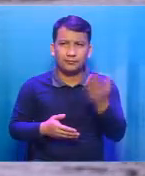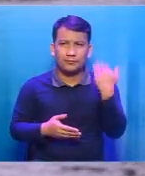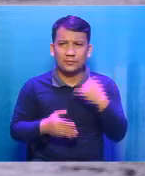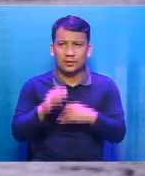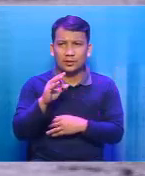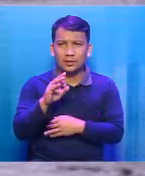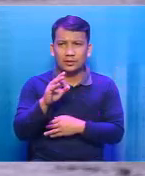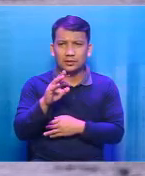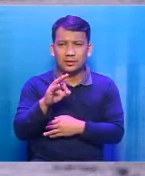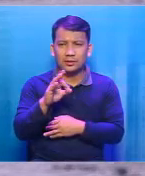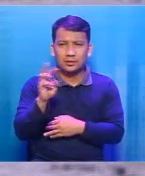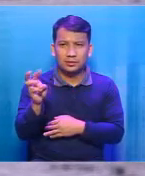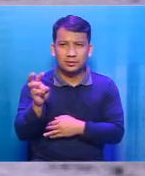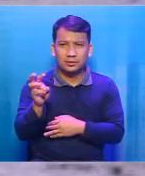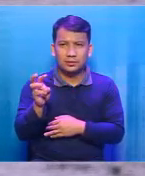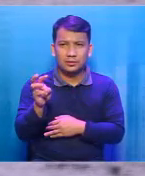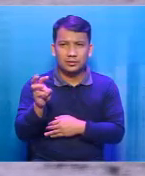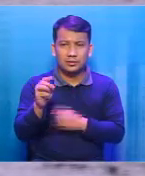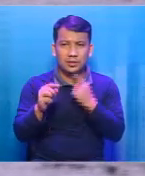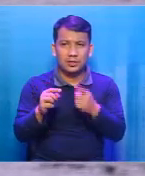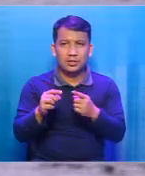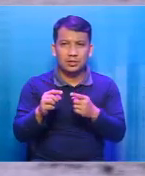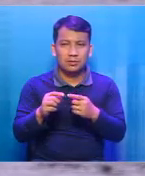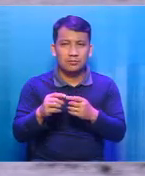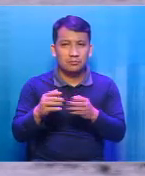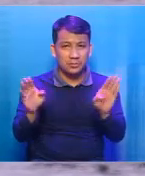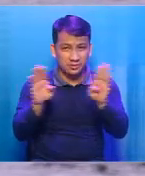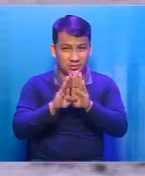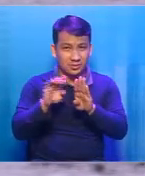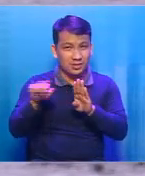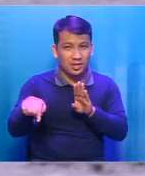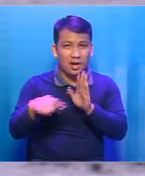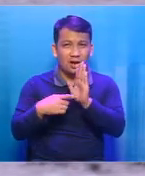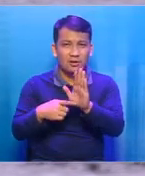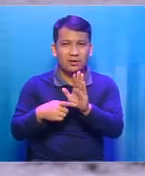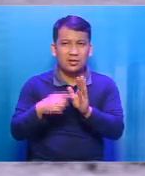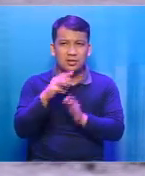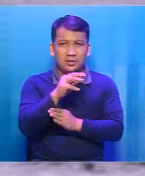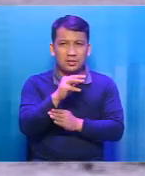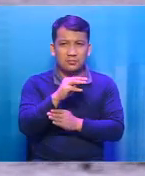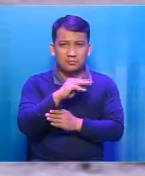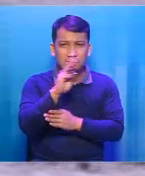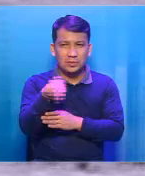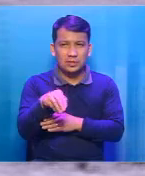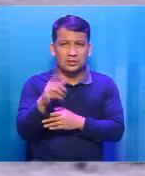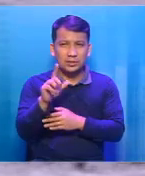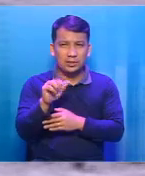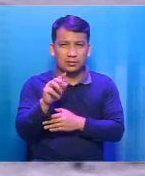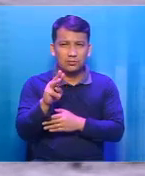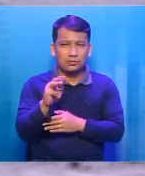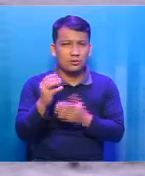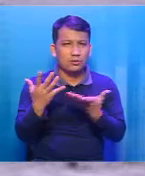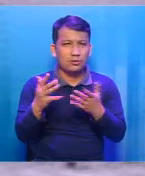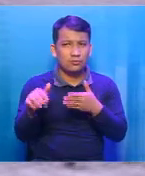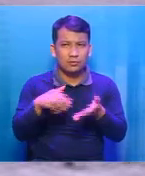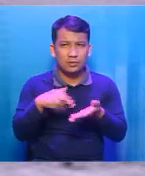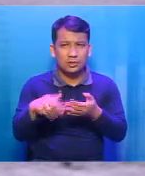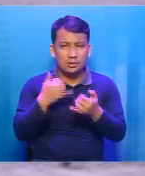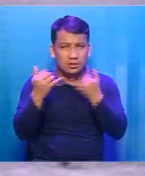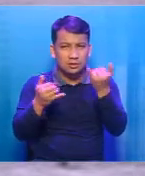Taong 1996 ang tuluyang bumaba ang telon ng Manila Metropolitan Theater o Met sa Loton. Nawala ang